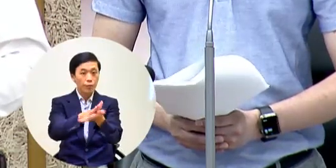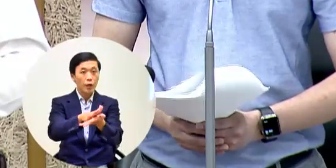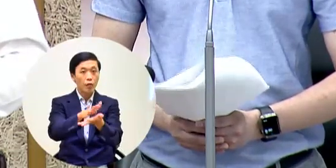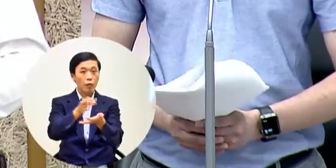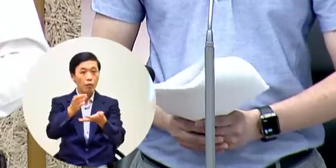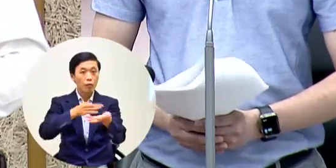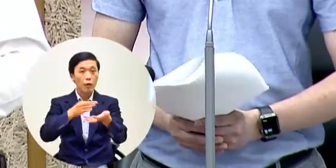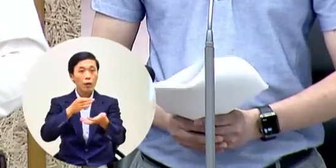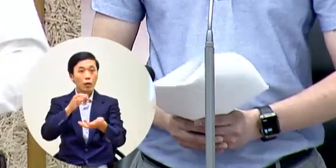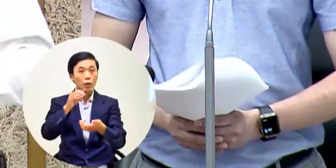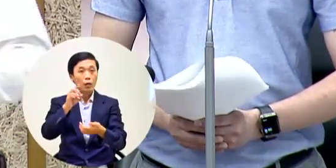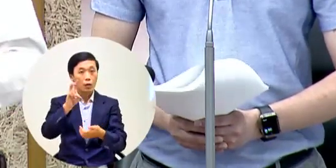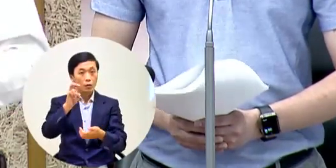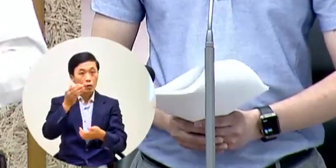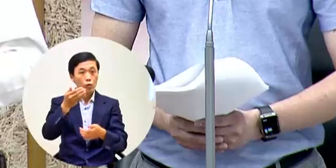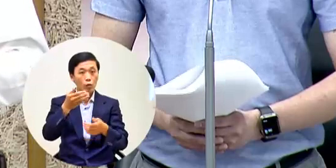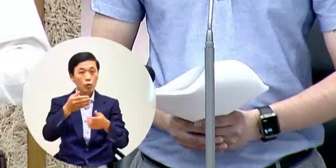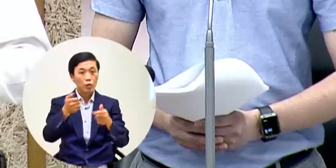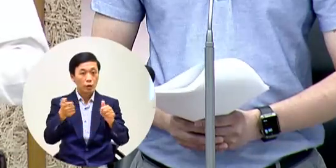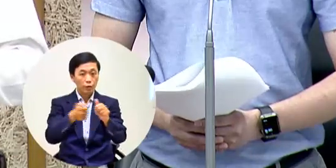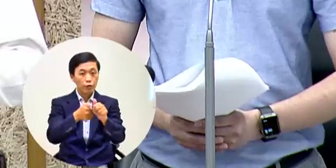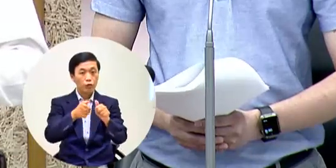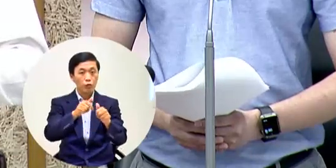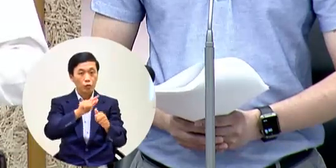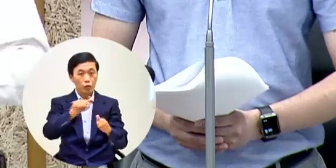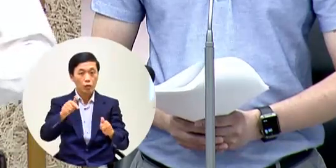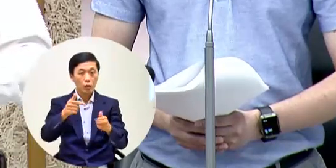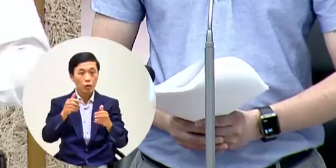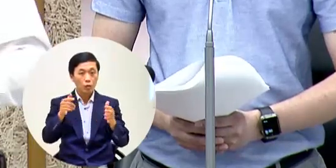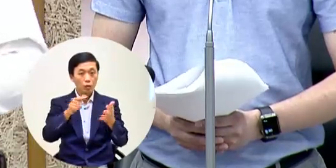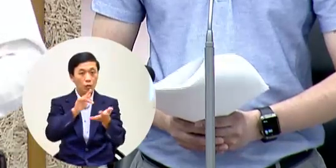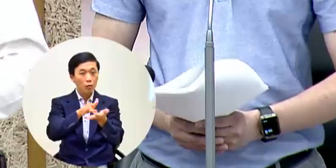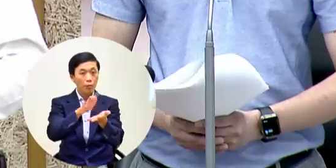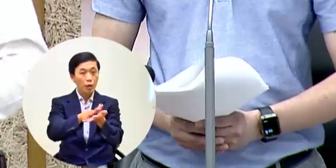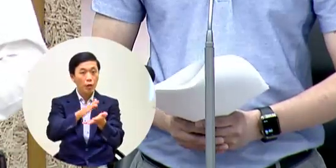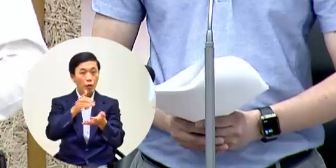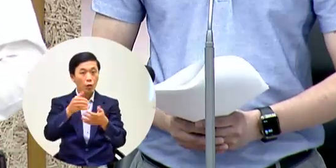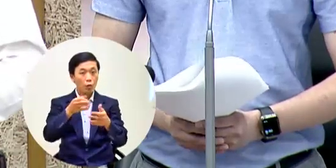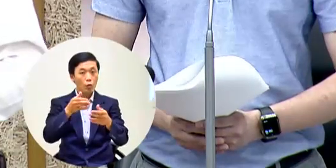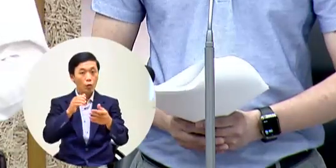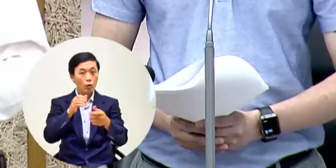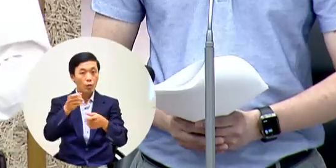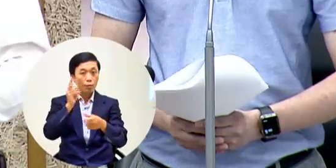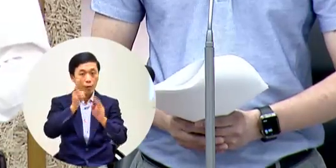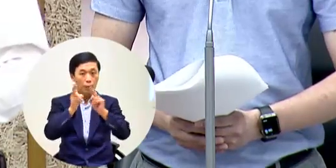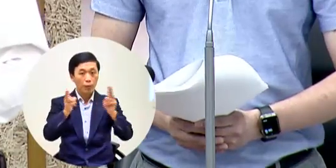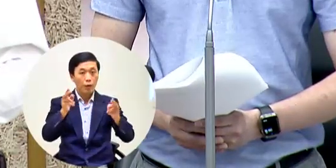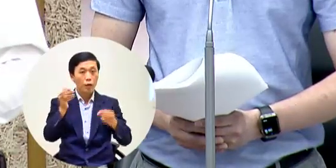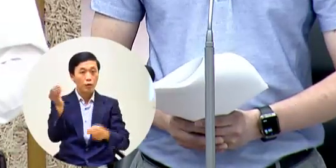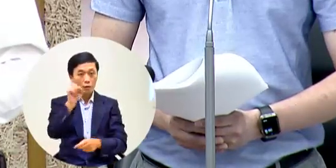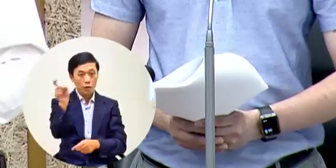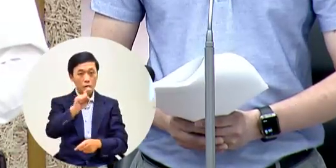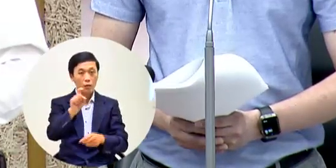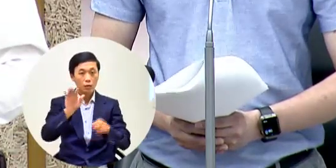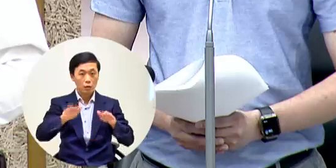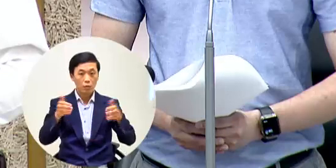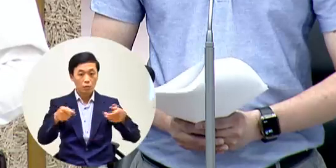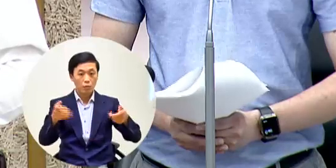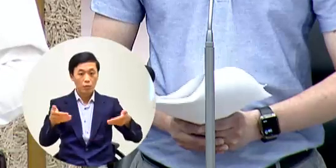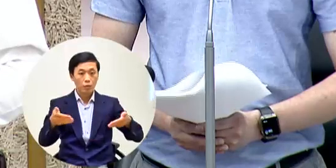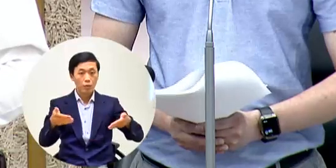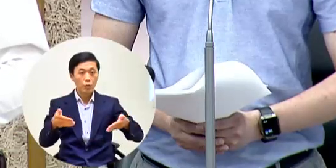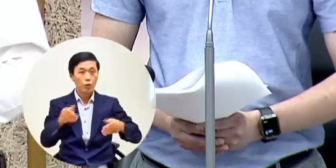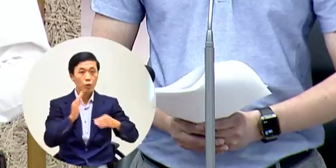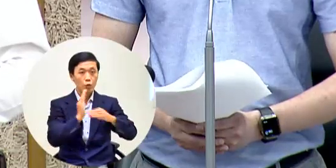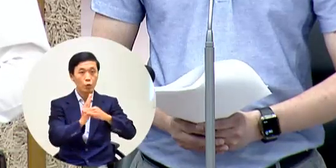附属设施，总共10标，现在目前全部都开工在施工中。那原则上那个就是